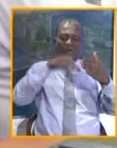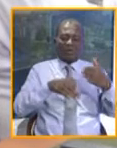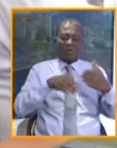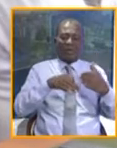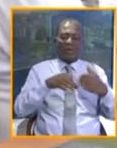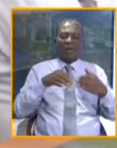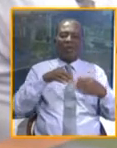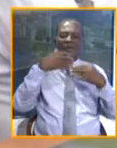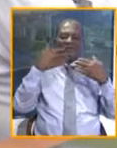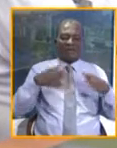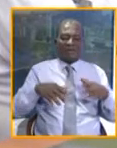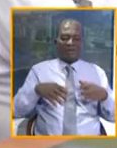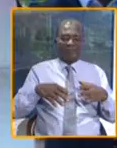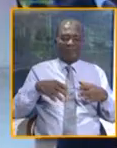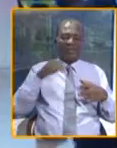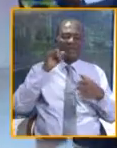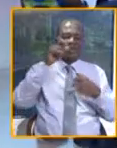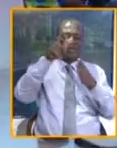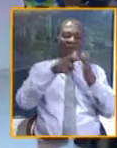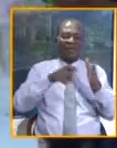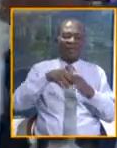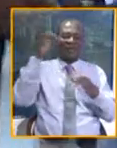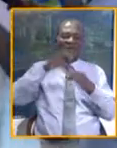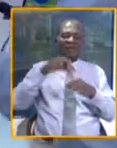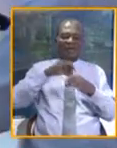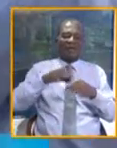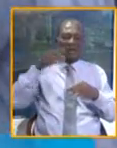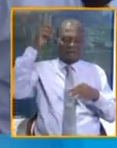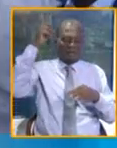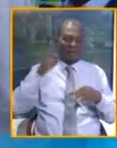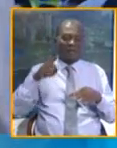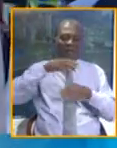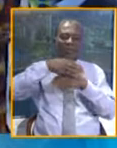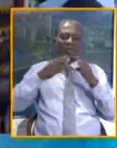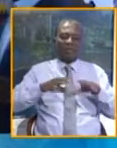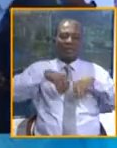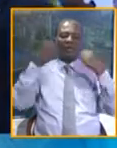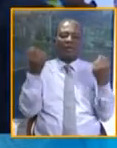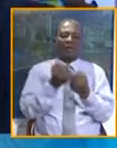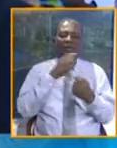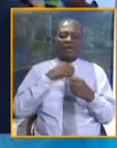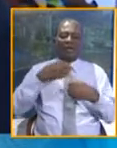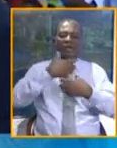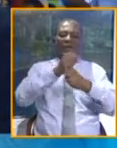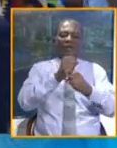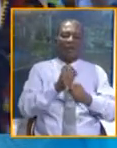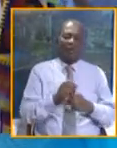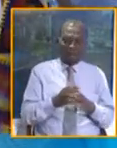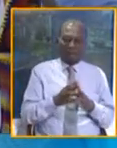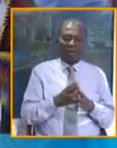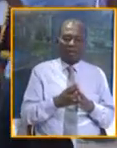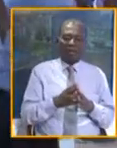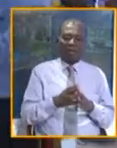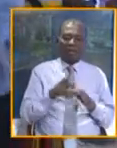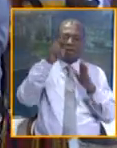la démocratie s'est exprimée. C'est la loi de la démocratie. Le bureau de l'Assemblée a été mis en place. Les